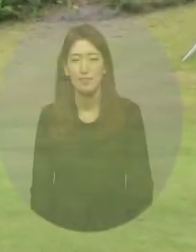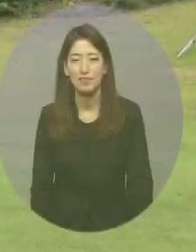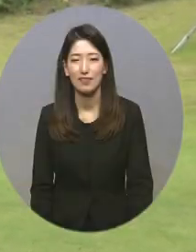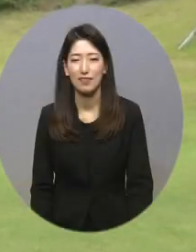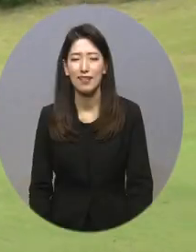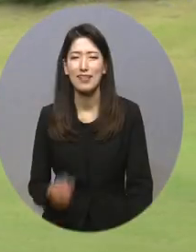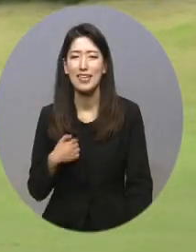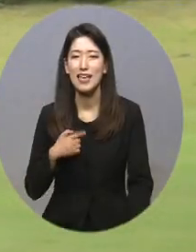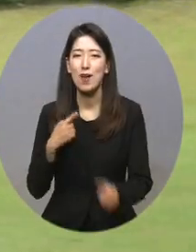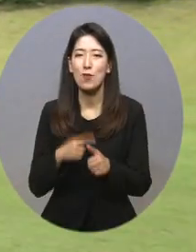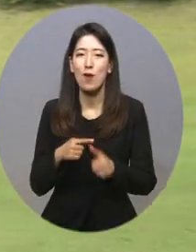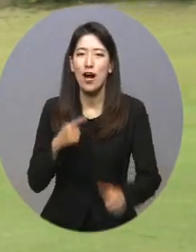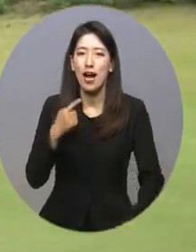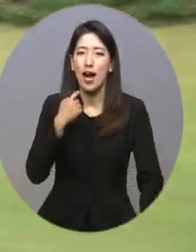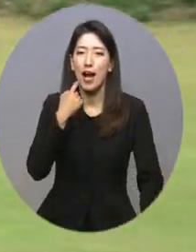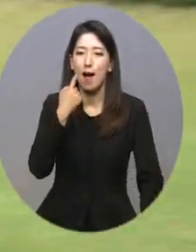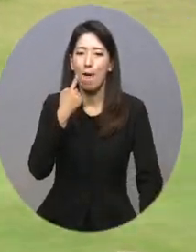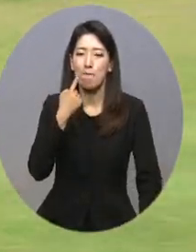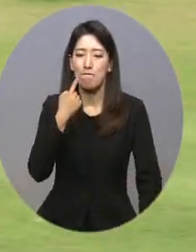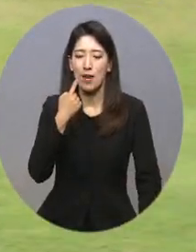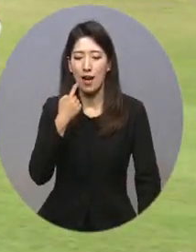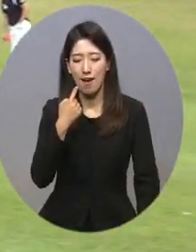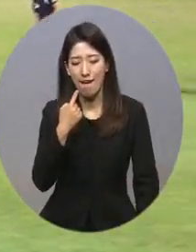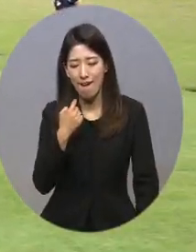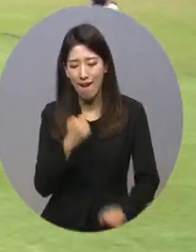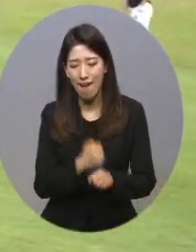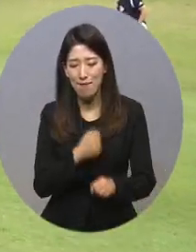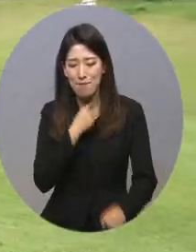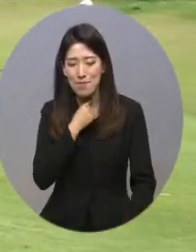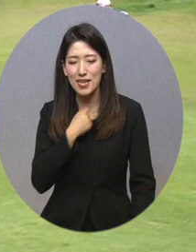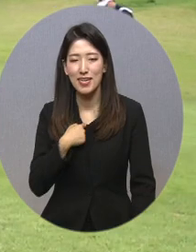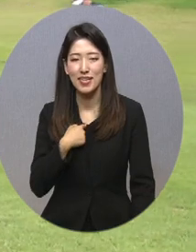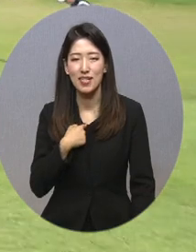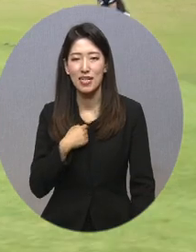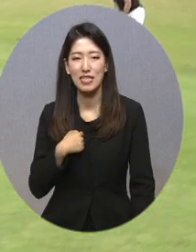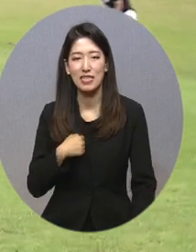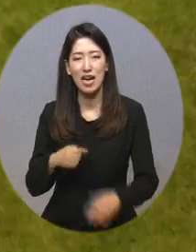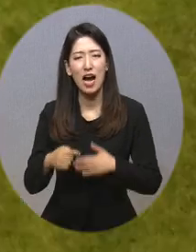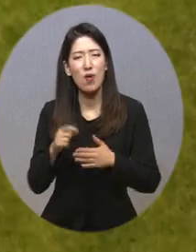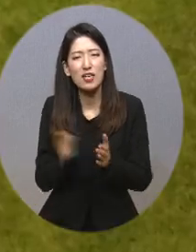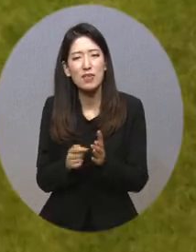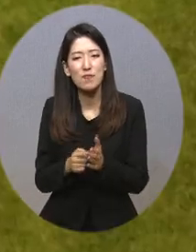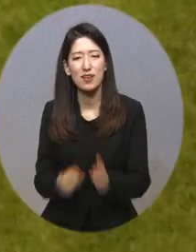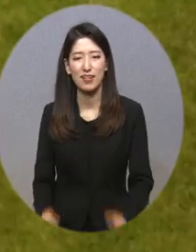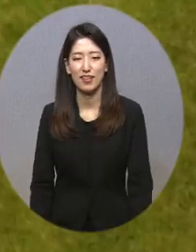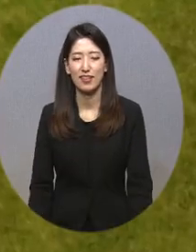욕해도 돼요? 나 미쳐버리겠네 진짜. 아 왜 이렇게 급하니.